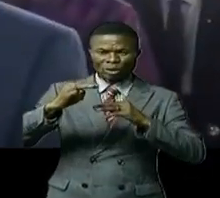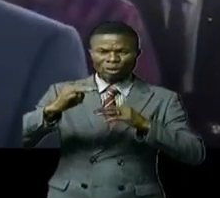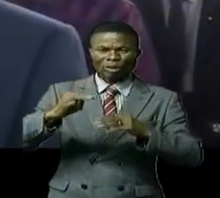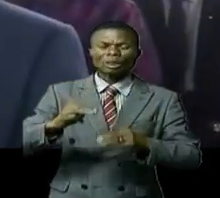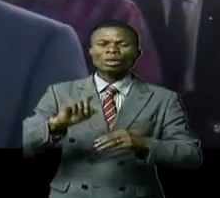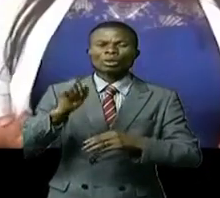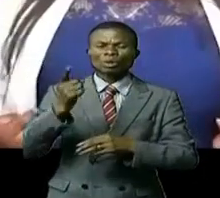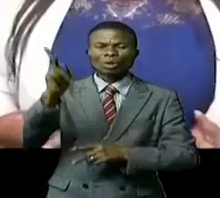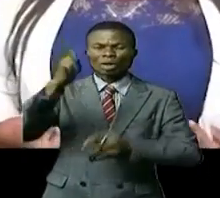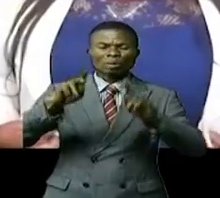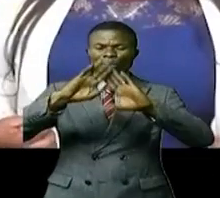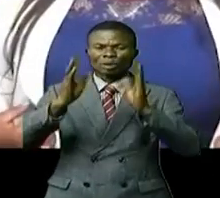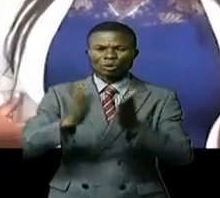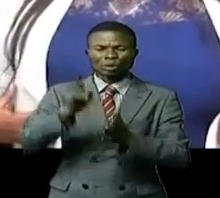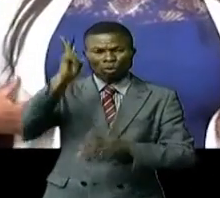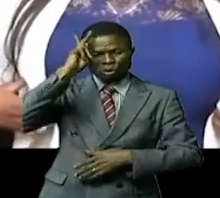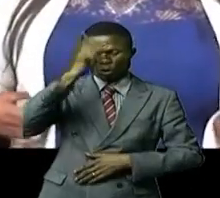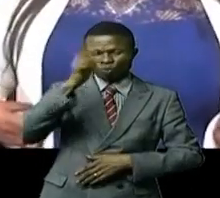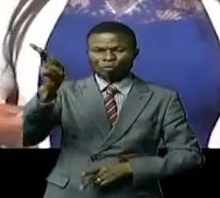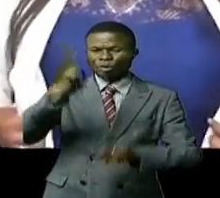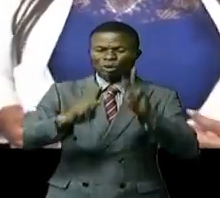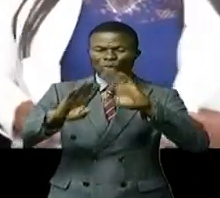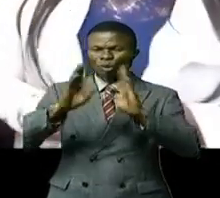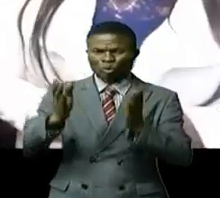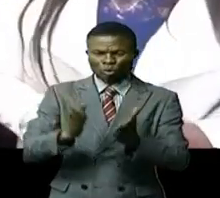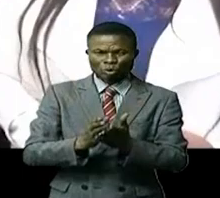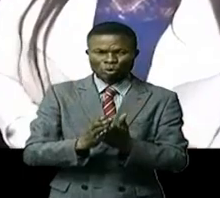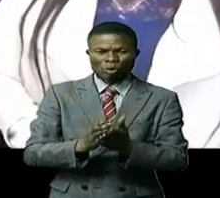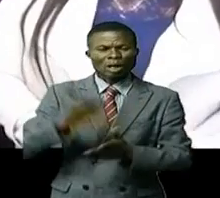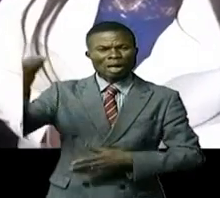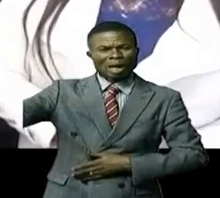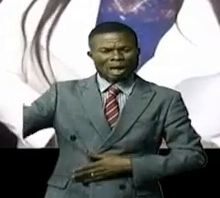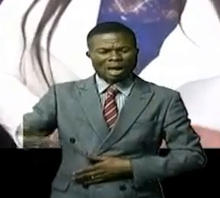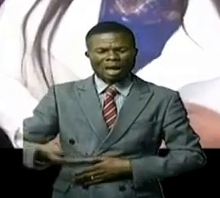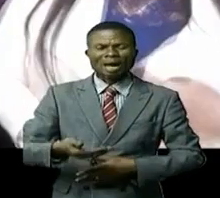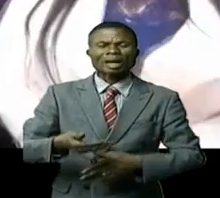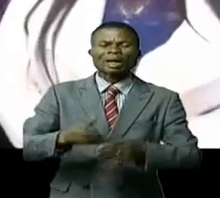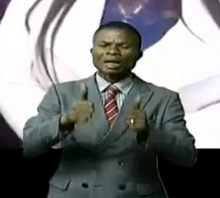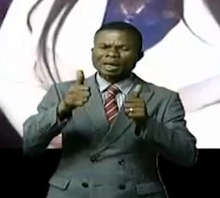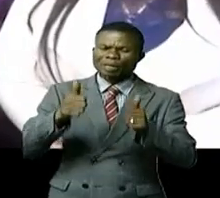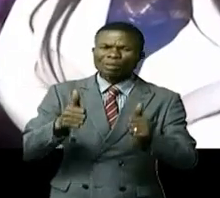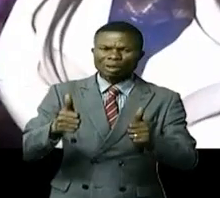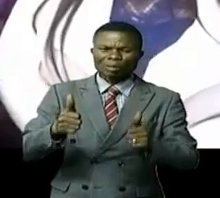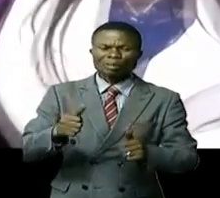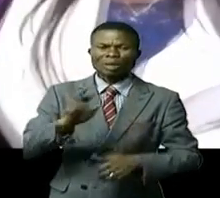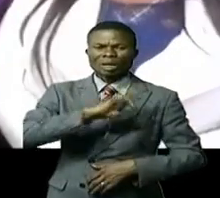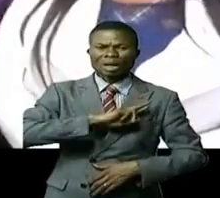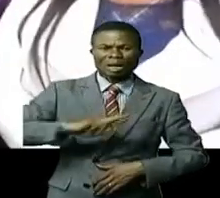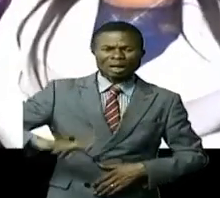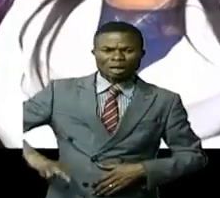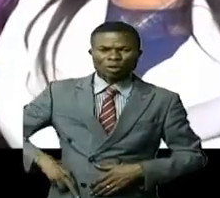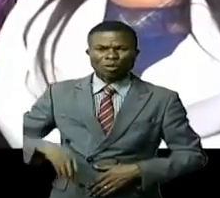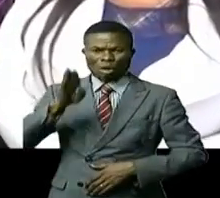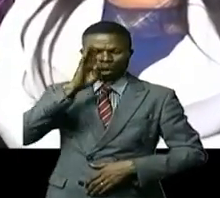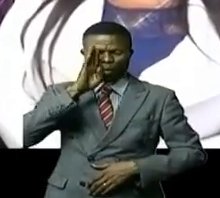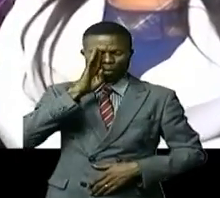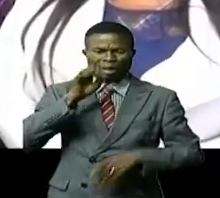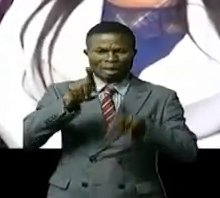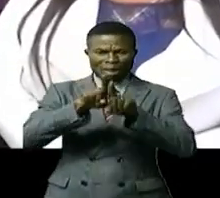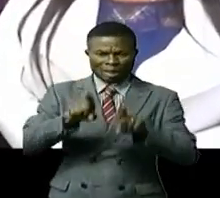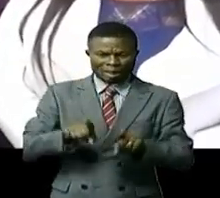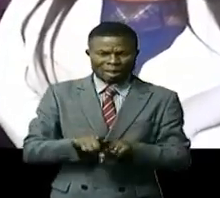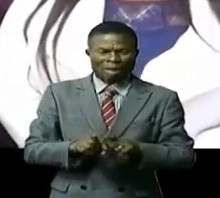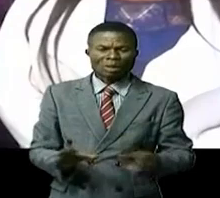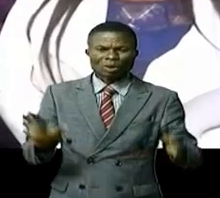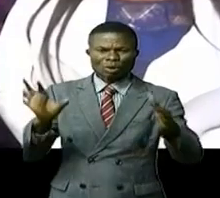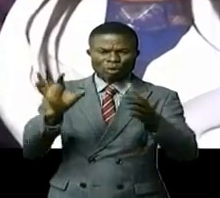peuple haut-katangais. À toute la population du haut-katanga de réserver un accueil chaleureux au roi, mais aussi de se sentir fier en tant que